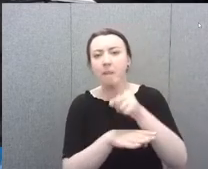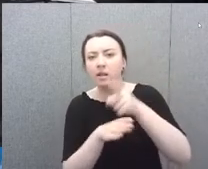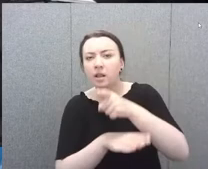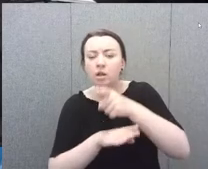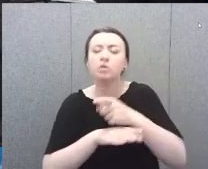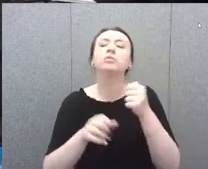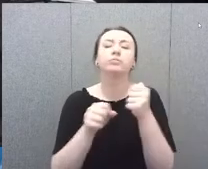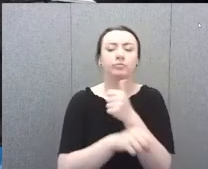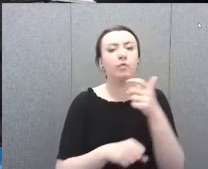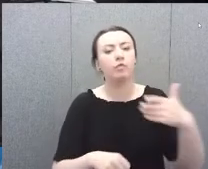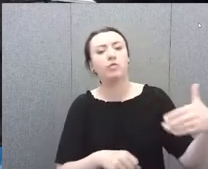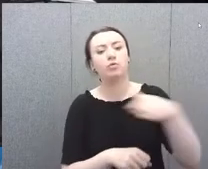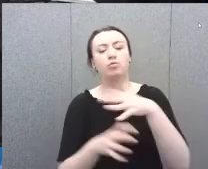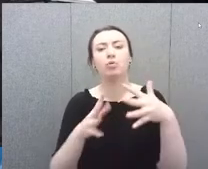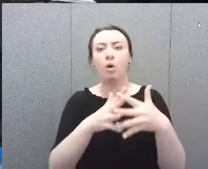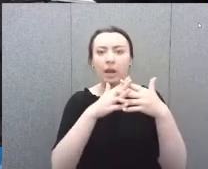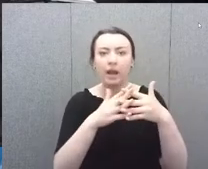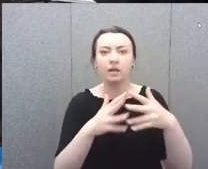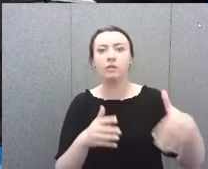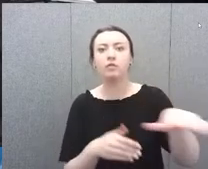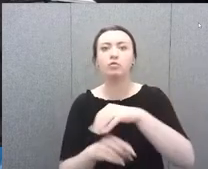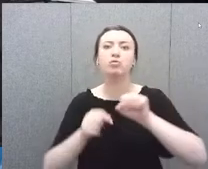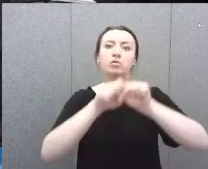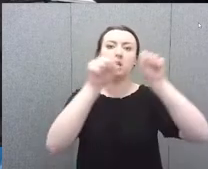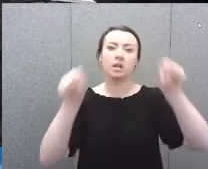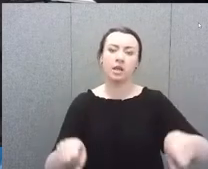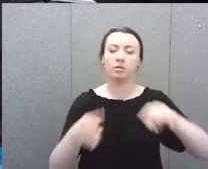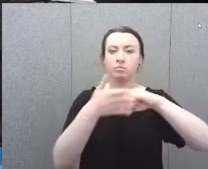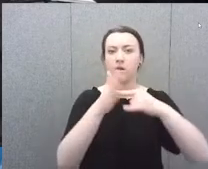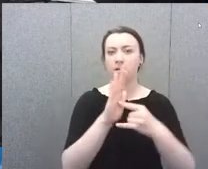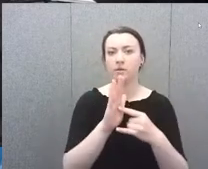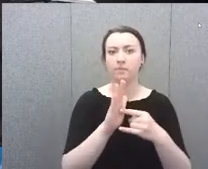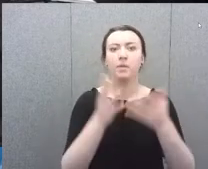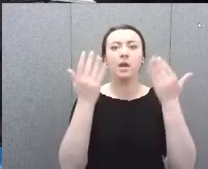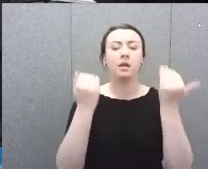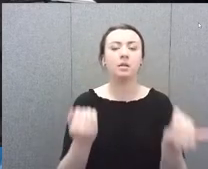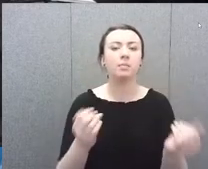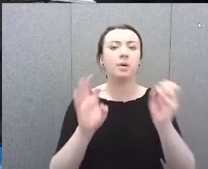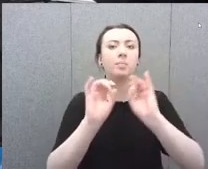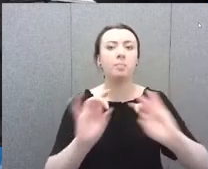обратиться к теме Европейского Союза. Здесь у нас отмечается определенный прогресс, и